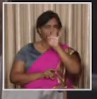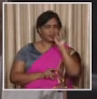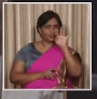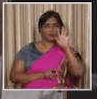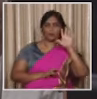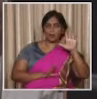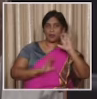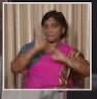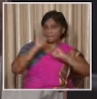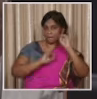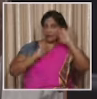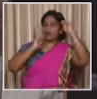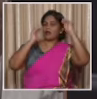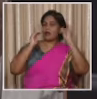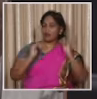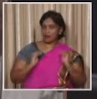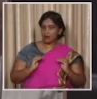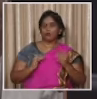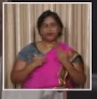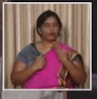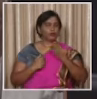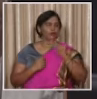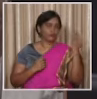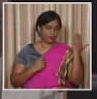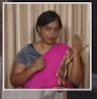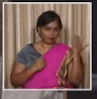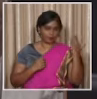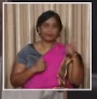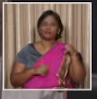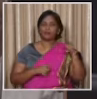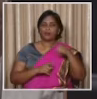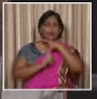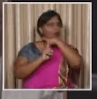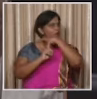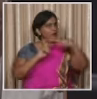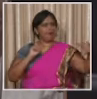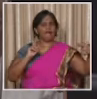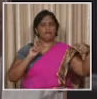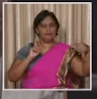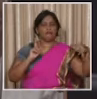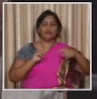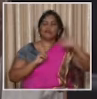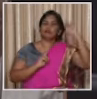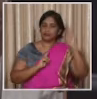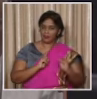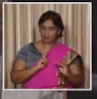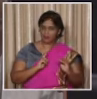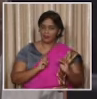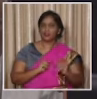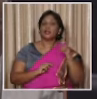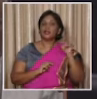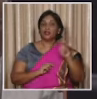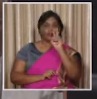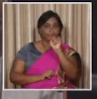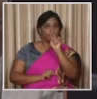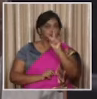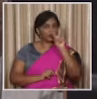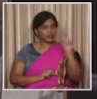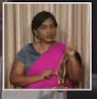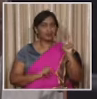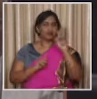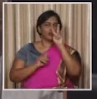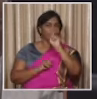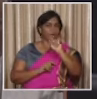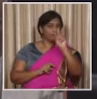4.5 දක්වා අඩුකර ගැනීමට අපට පුළුවන් වෙනවා. භාගයට භාගයක් අඩුකර ගැනීම. 2022 හා